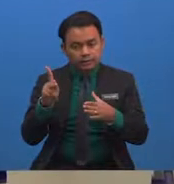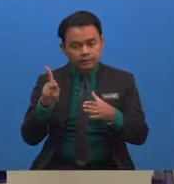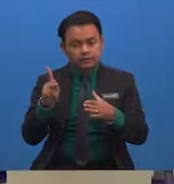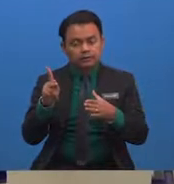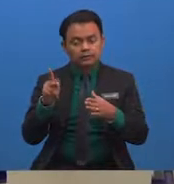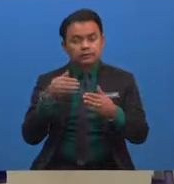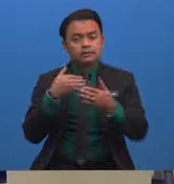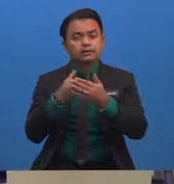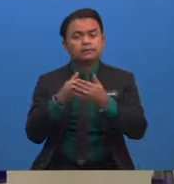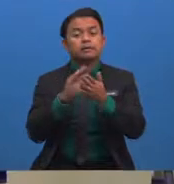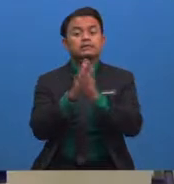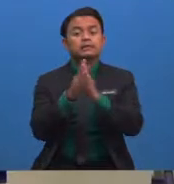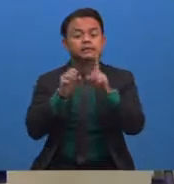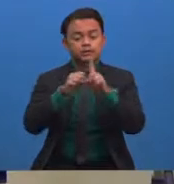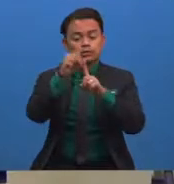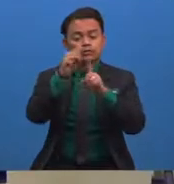Seterusnya,